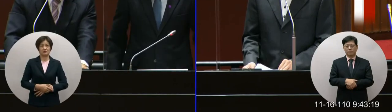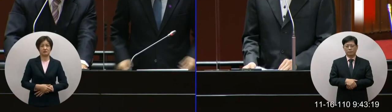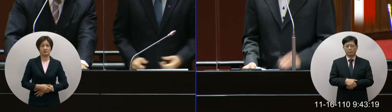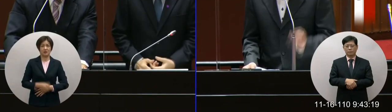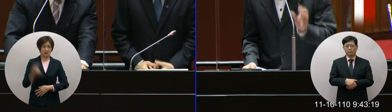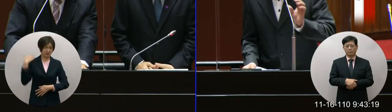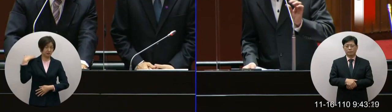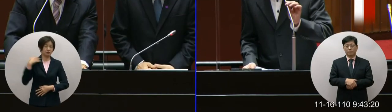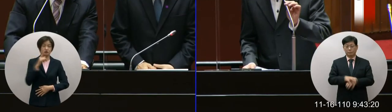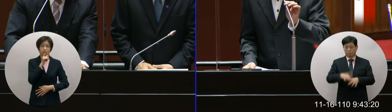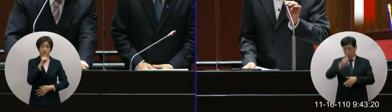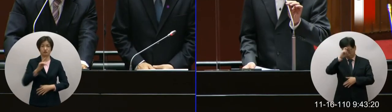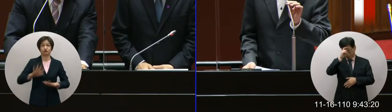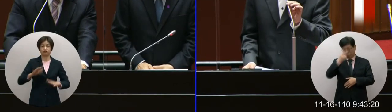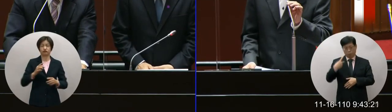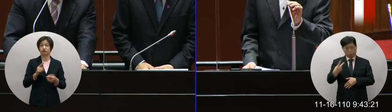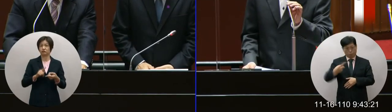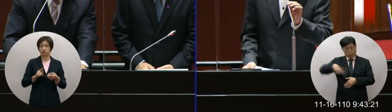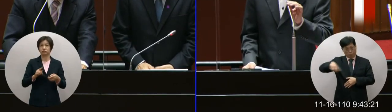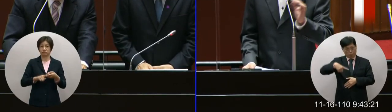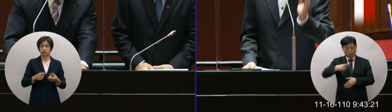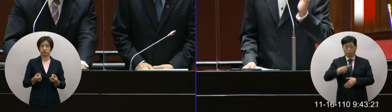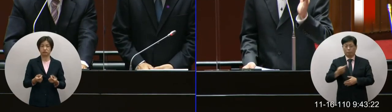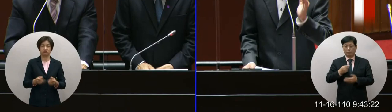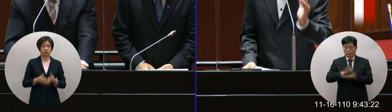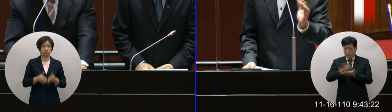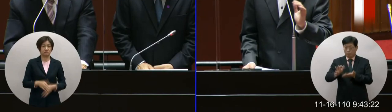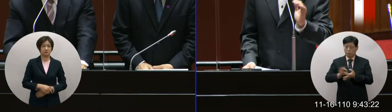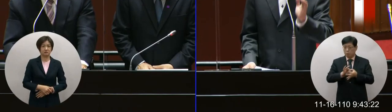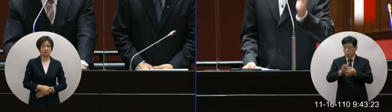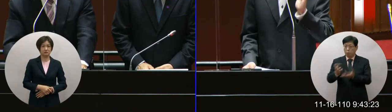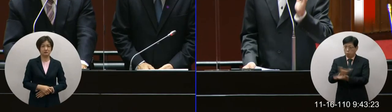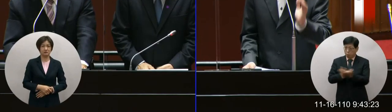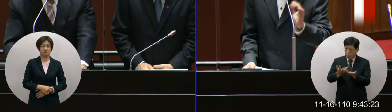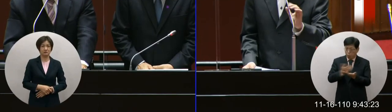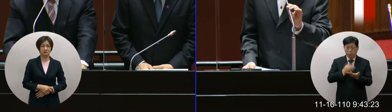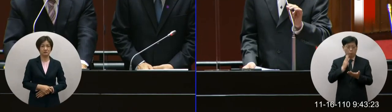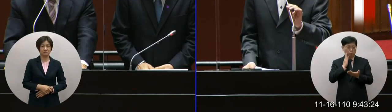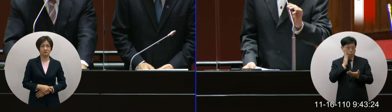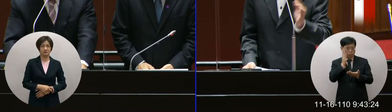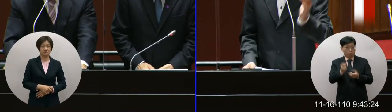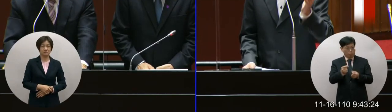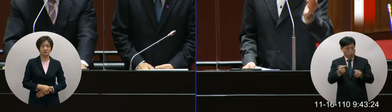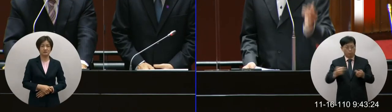到。 好，希望说两岸的发展啊是越来越缓和越来越和平的哈。